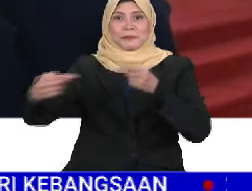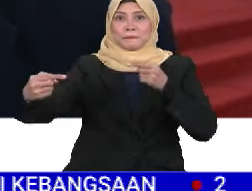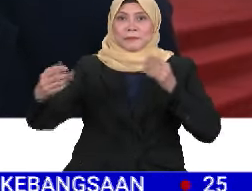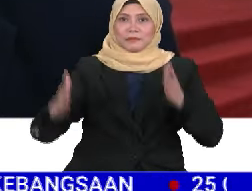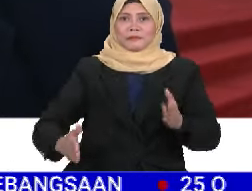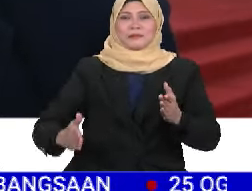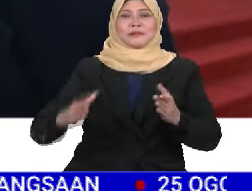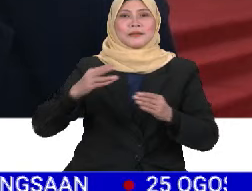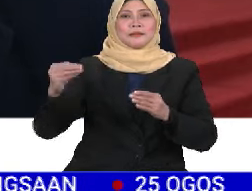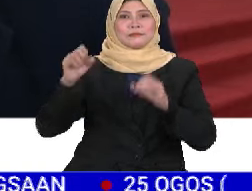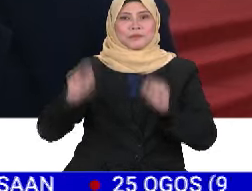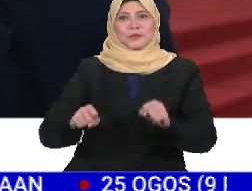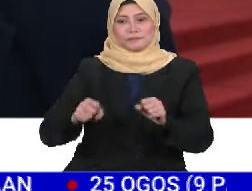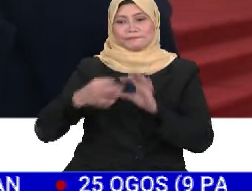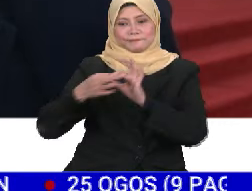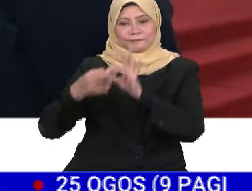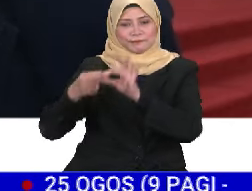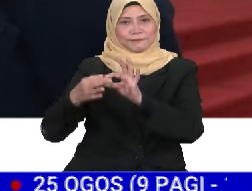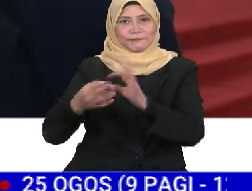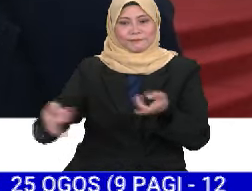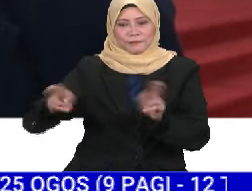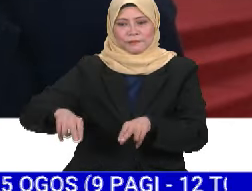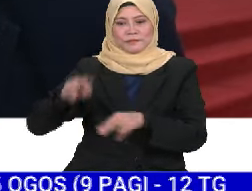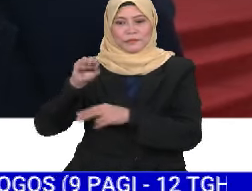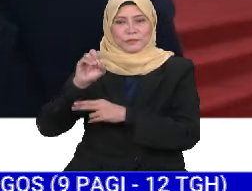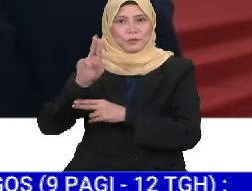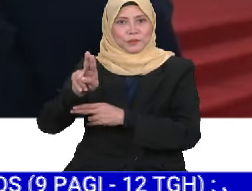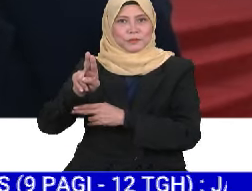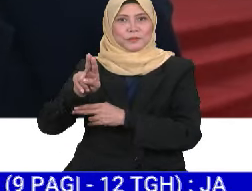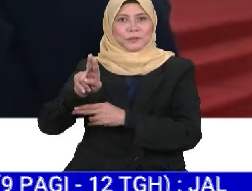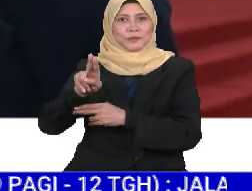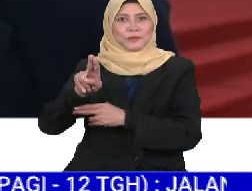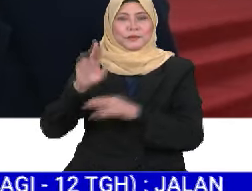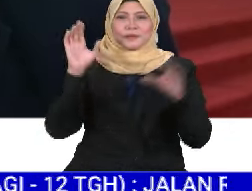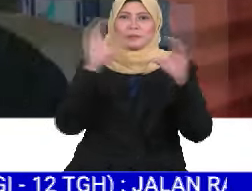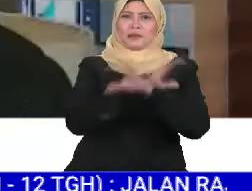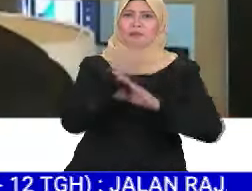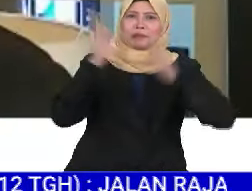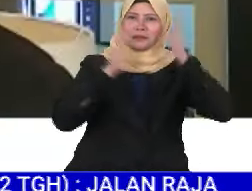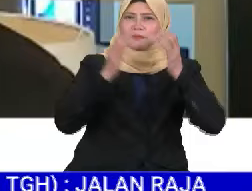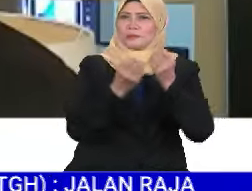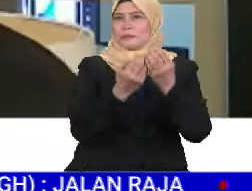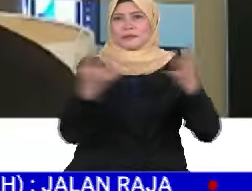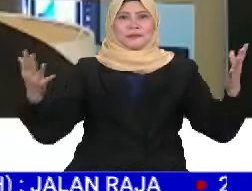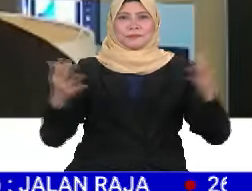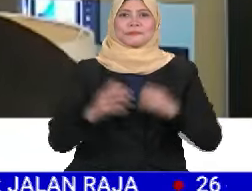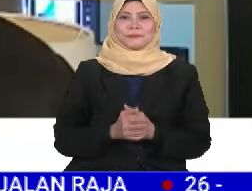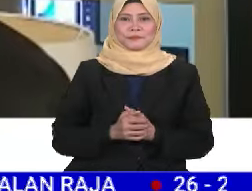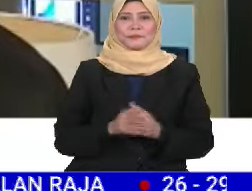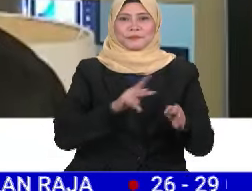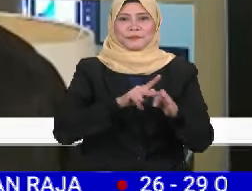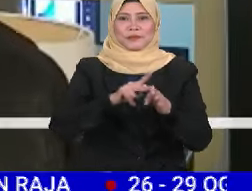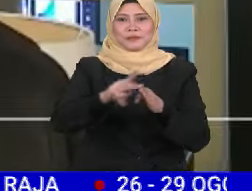Sama melalui spirit of MOU untuk membawa kita cabaran Malaysia banyak. Jelas pakar